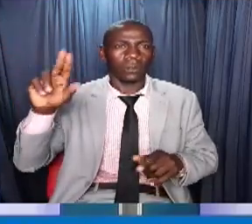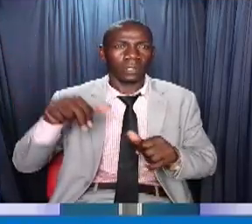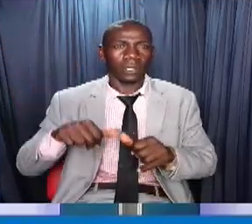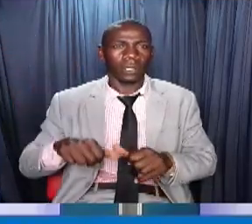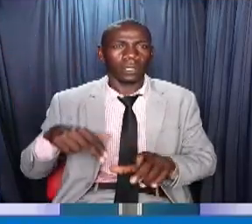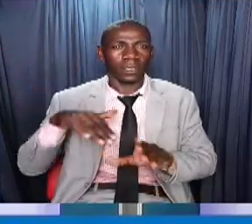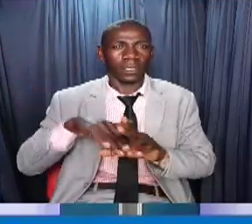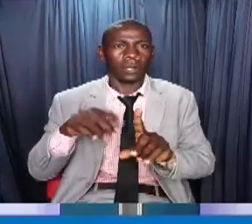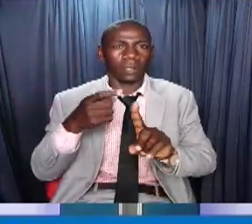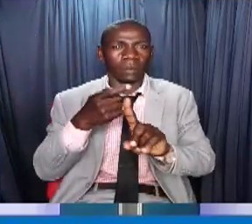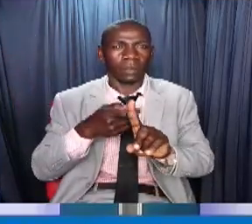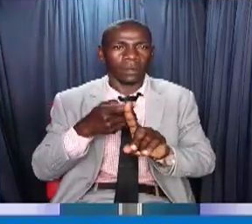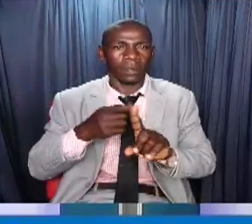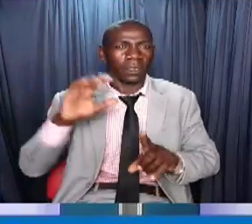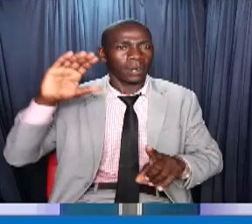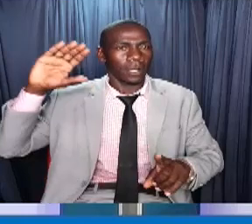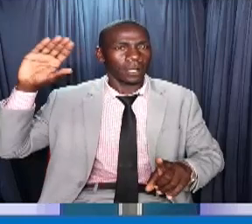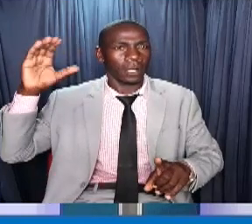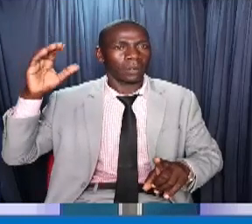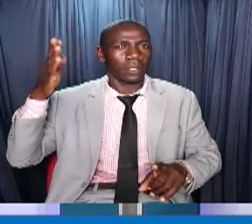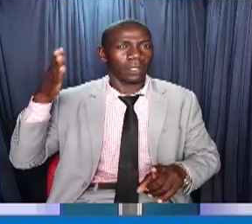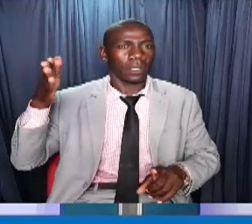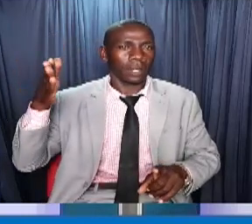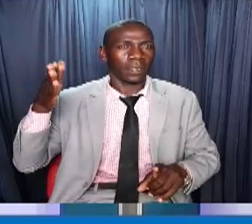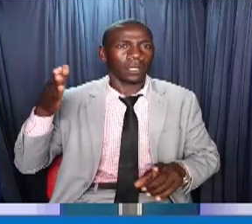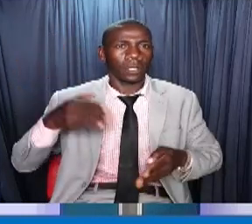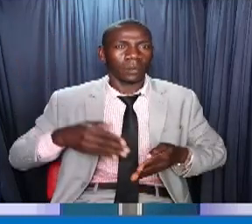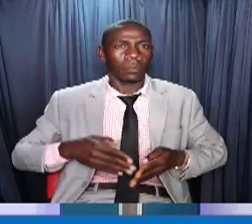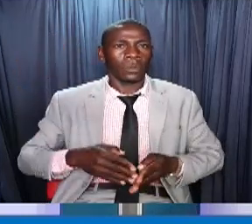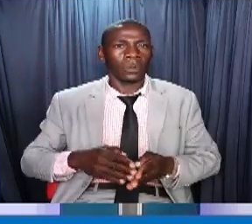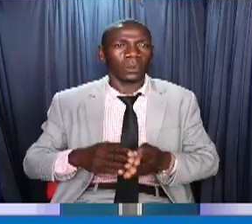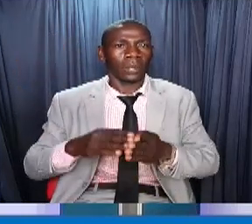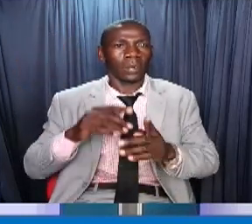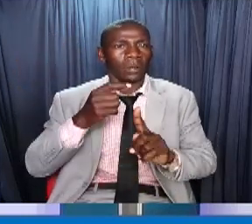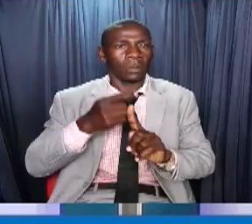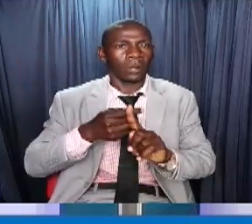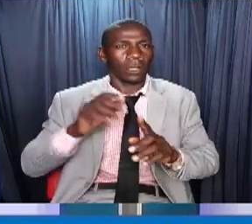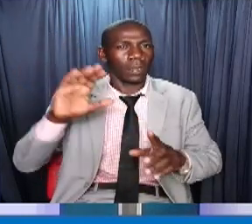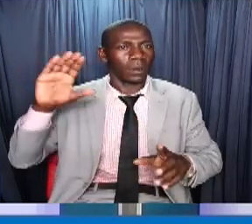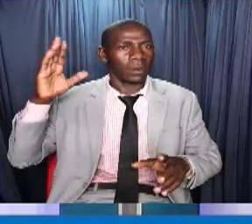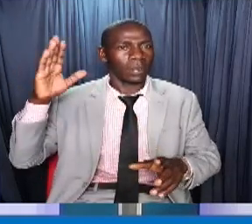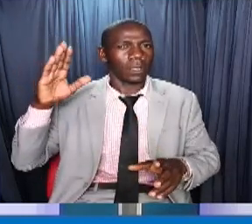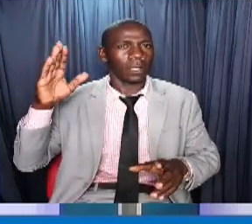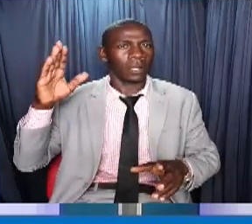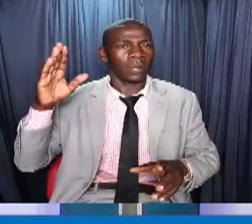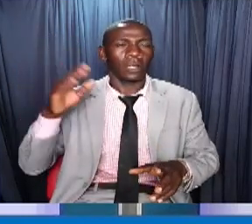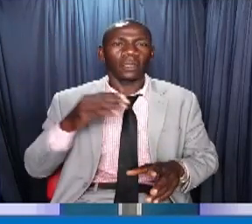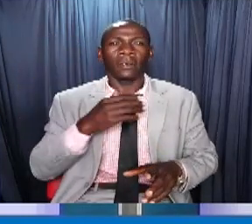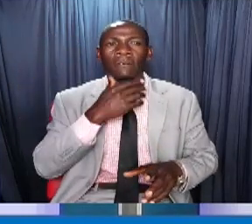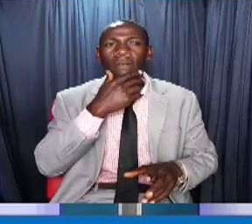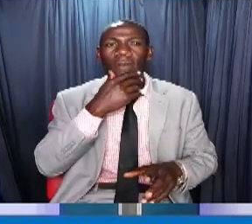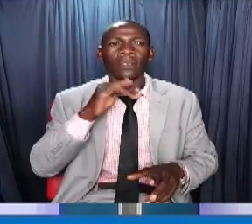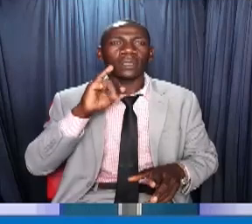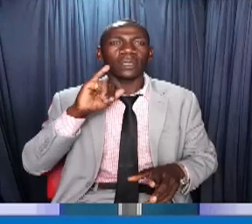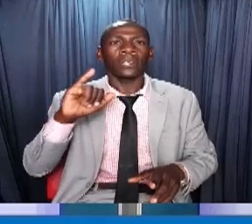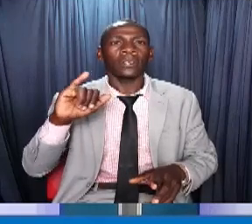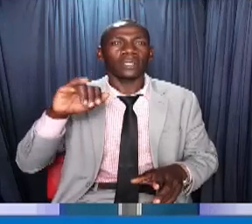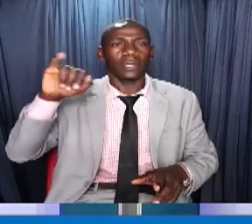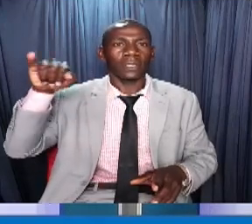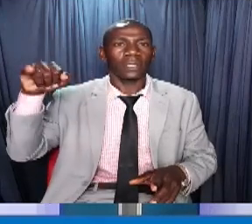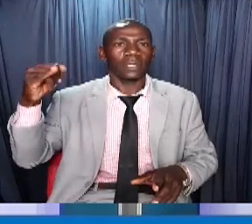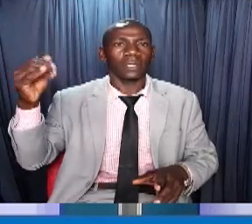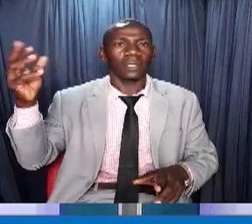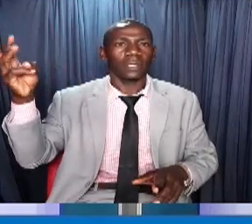Dada anaishi Mdomo katika gatuzi la Kwale. Alizaliwa Mdomo katika gatuzi la Kwale. Baba yake ni marehemu James